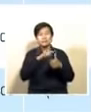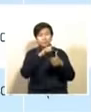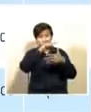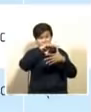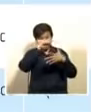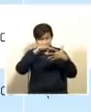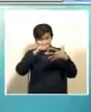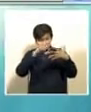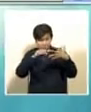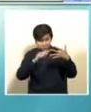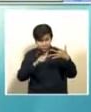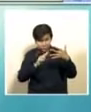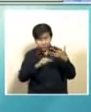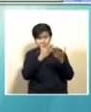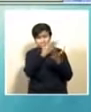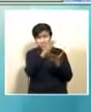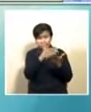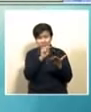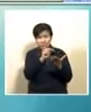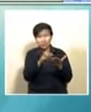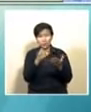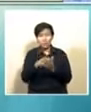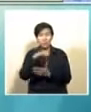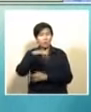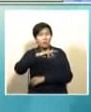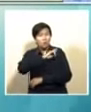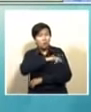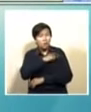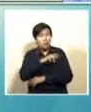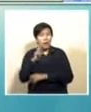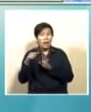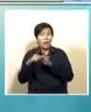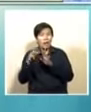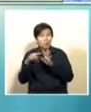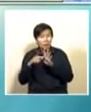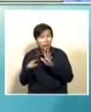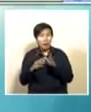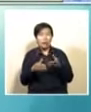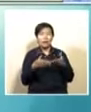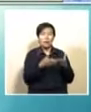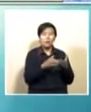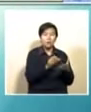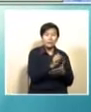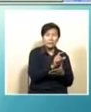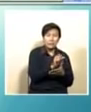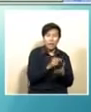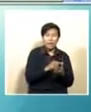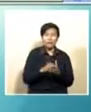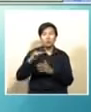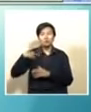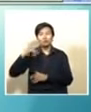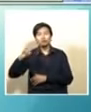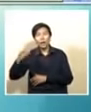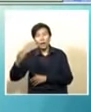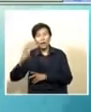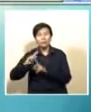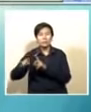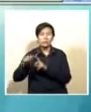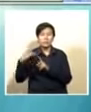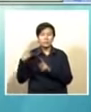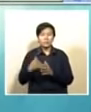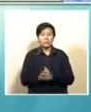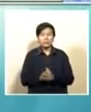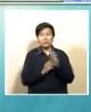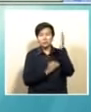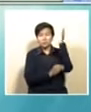อบที่เป็นหน้ากากเขียวๆก็จะส่งลงไปในจังหวัดภาคใต้ซึ่งตอนนี้มีการระบาดกันอย่างมากเพื่อทดแ